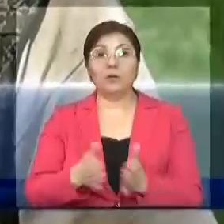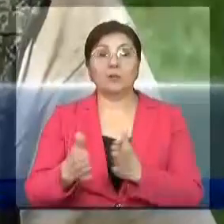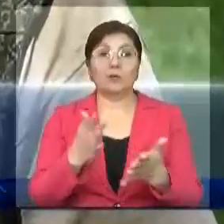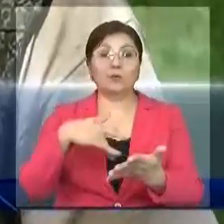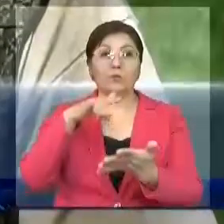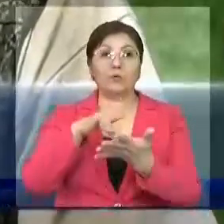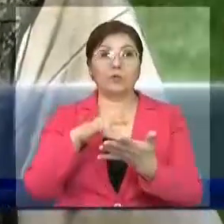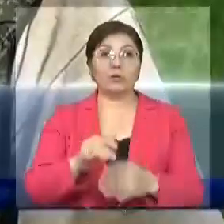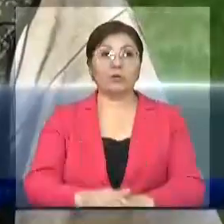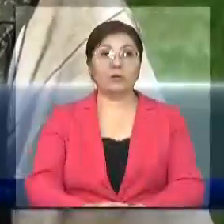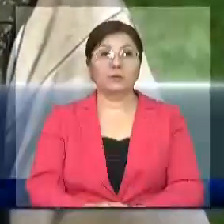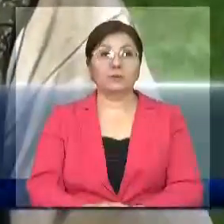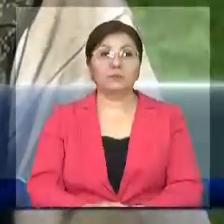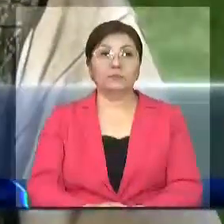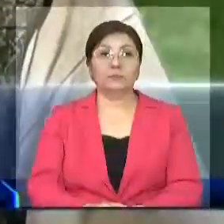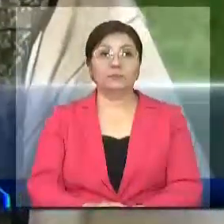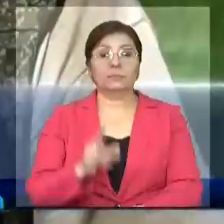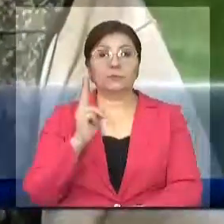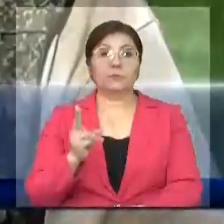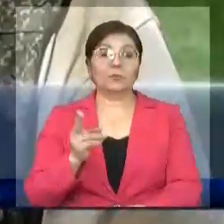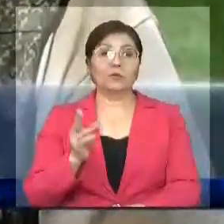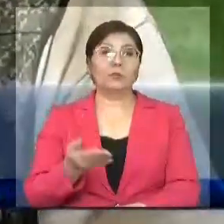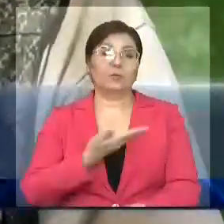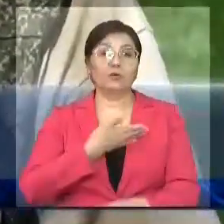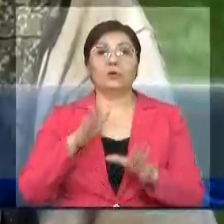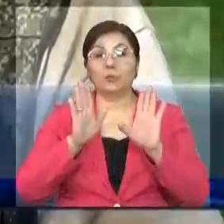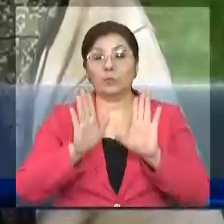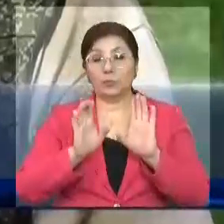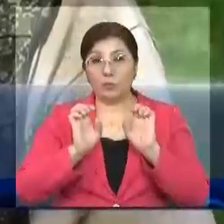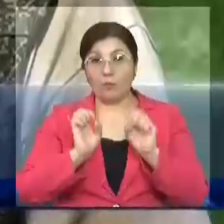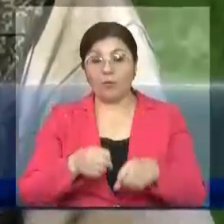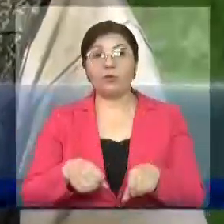город. Кто хочет, может оставаться.